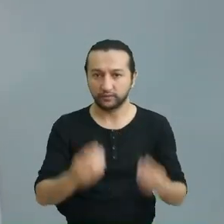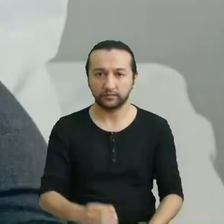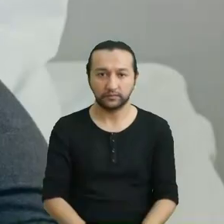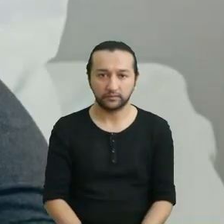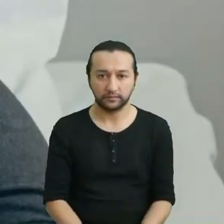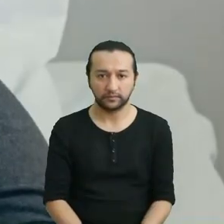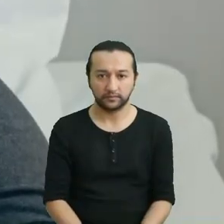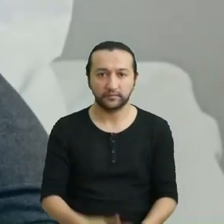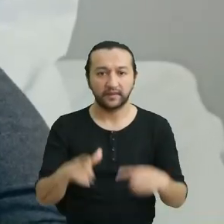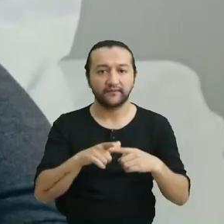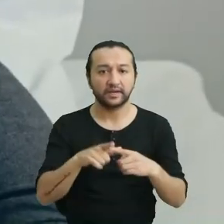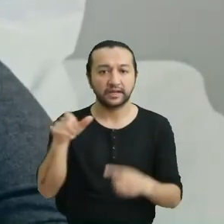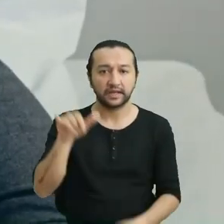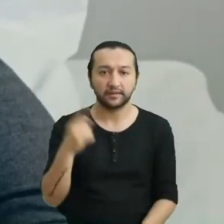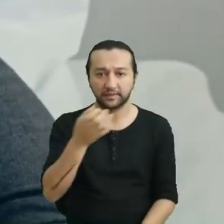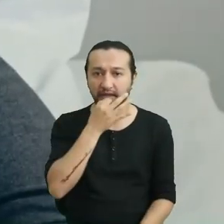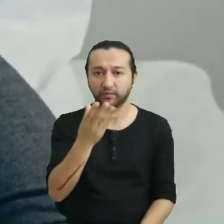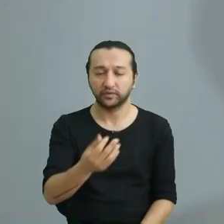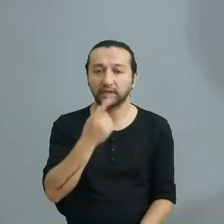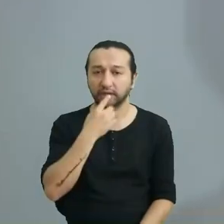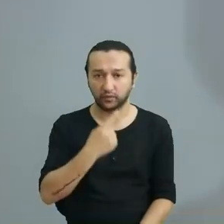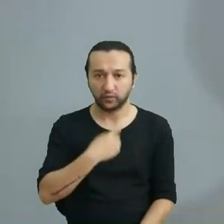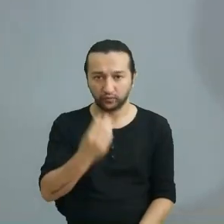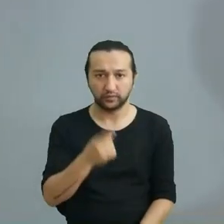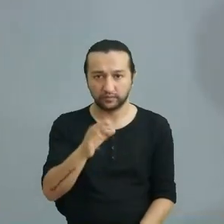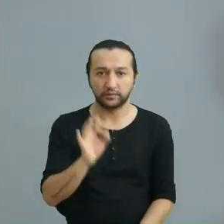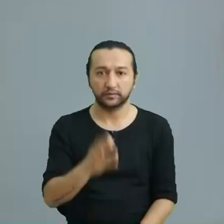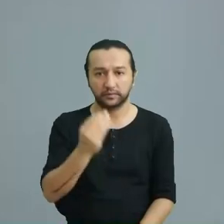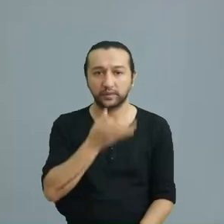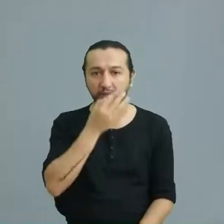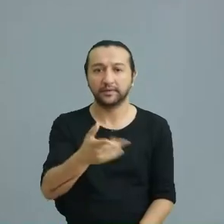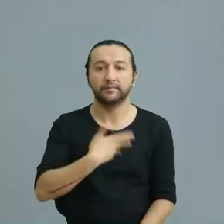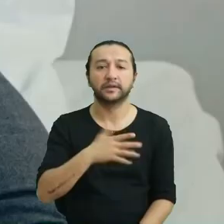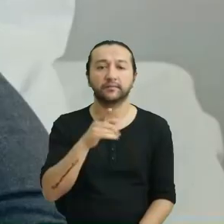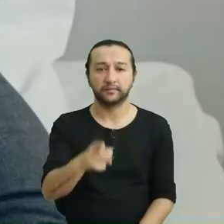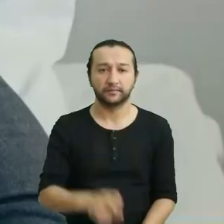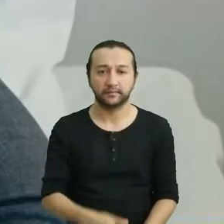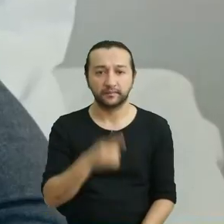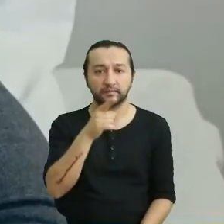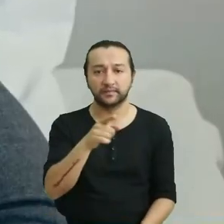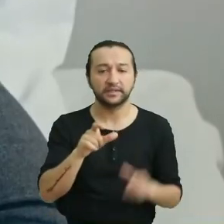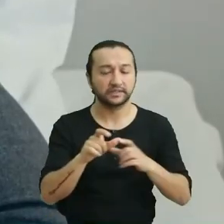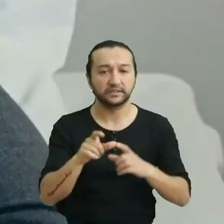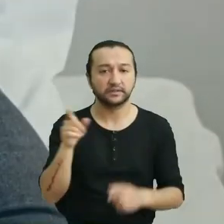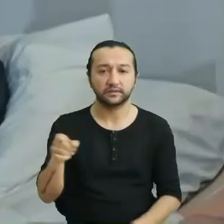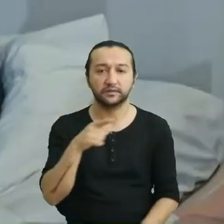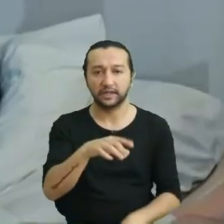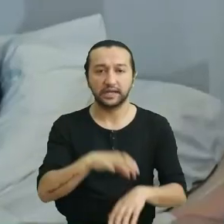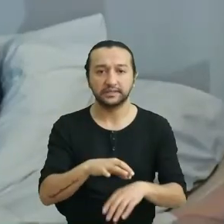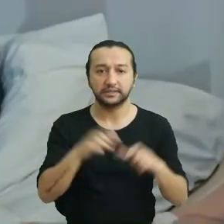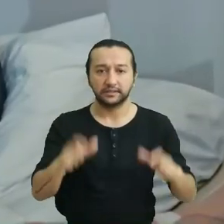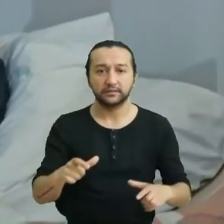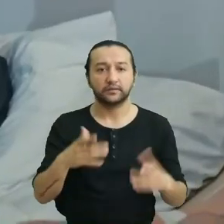mu? Ferhat'la ilgili bir gelişme olursa haberdar edersin değil mi? Tabii ederim, merak etme. Sancar?